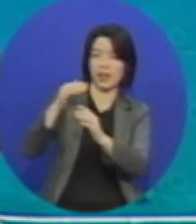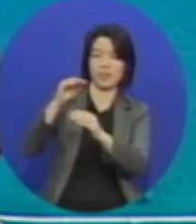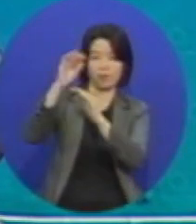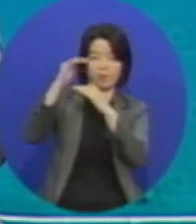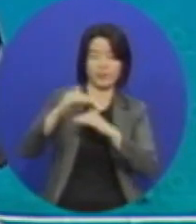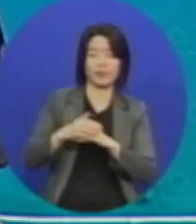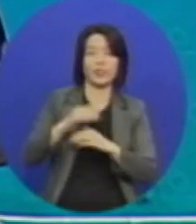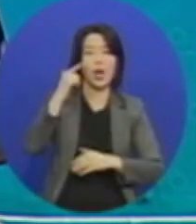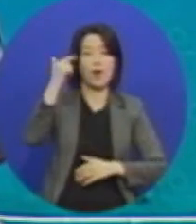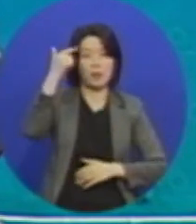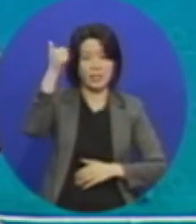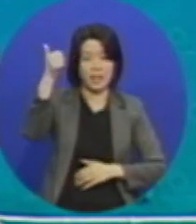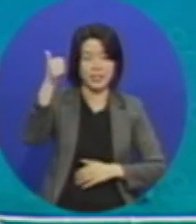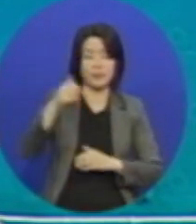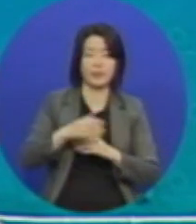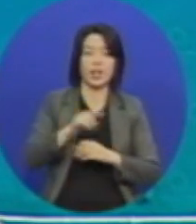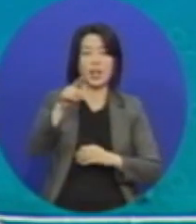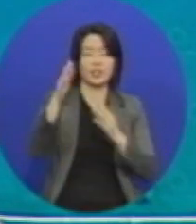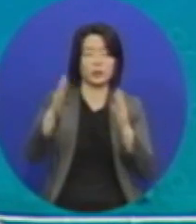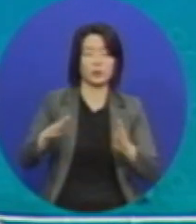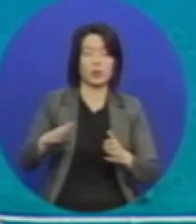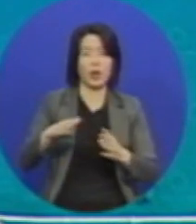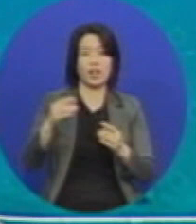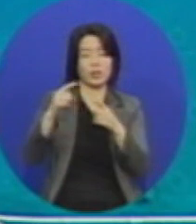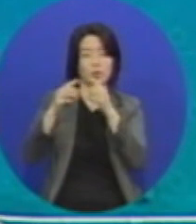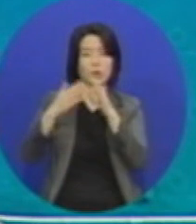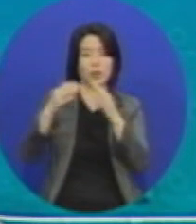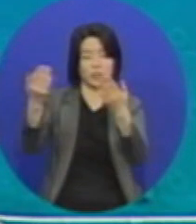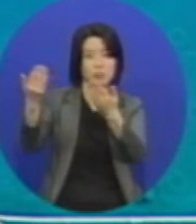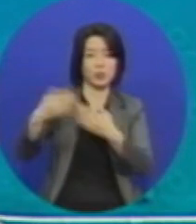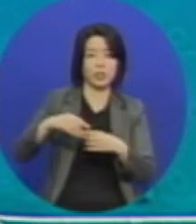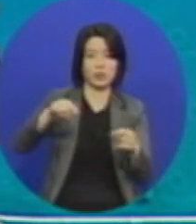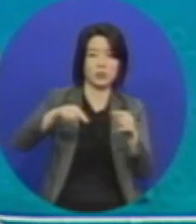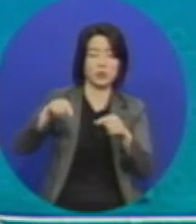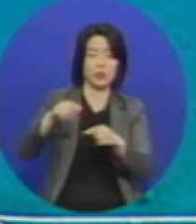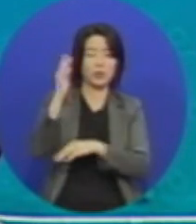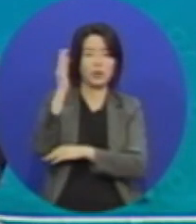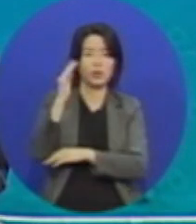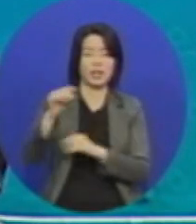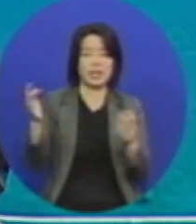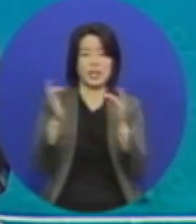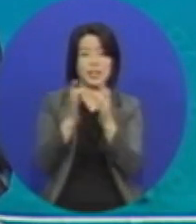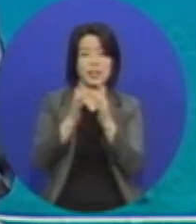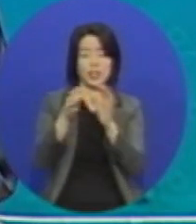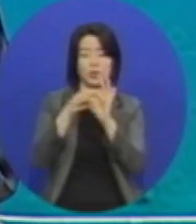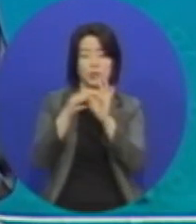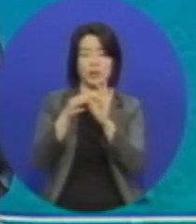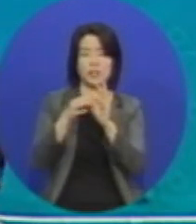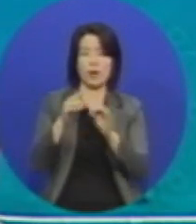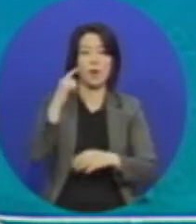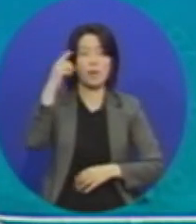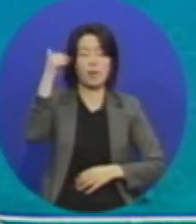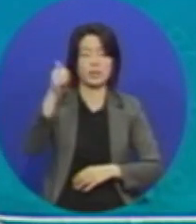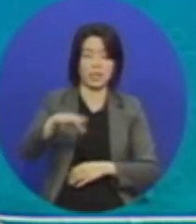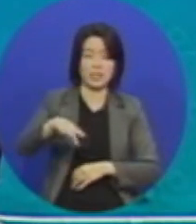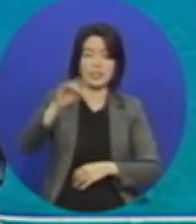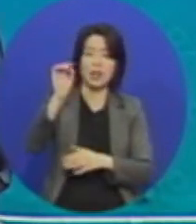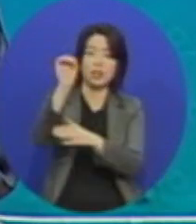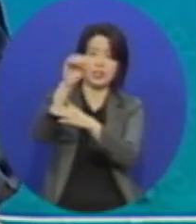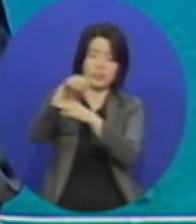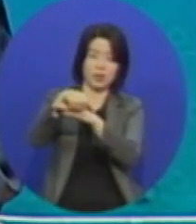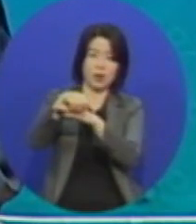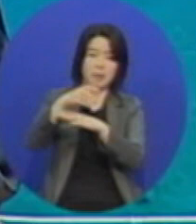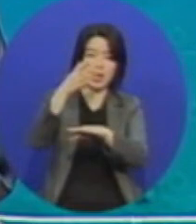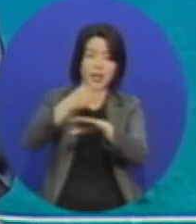목사님 그동안 교회에서 보내주신 설교 테이프와 더 인터넷을 통해서 목사님께서 첫 열매